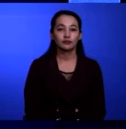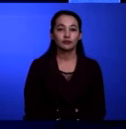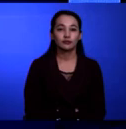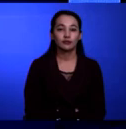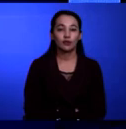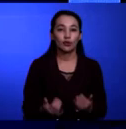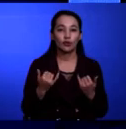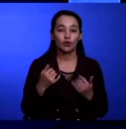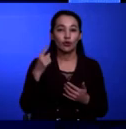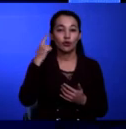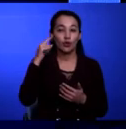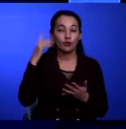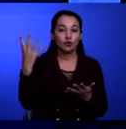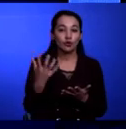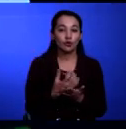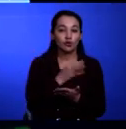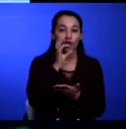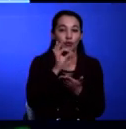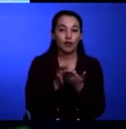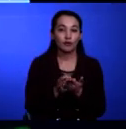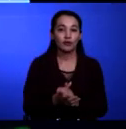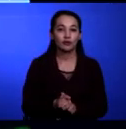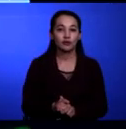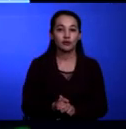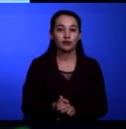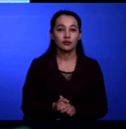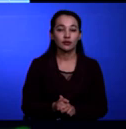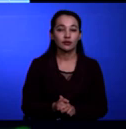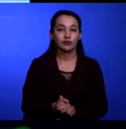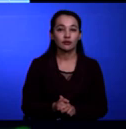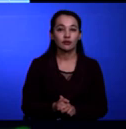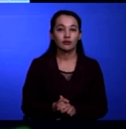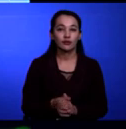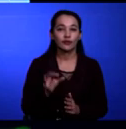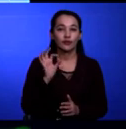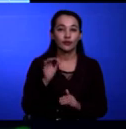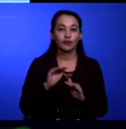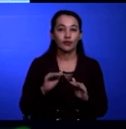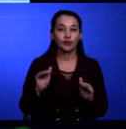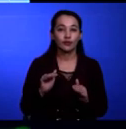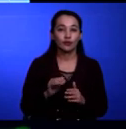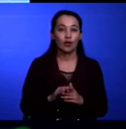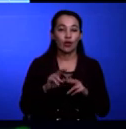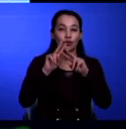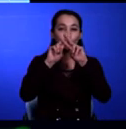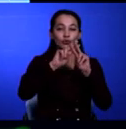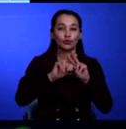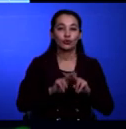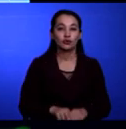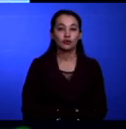Endi bu topishmoqning javobini topamiz. Javobi to'g'ri bolajonlar. Yulduz.